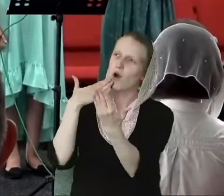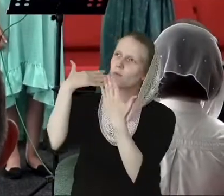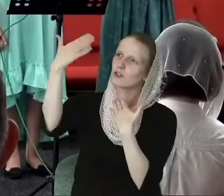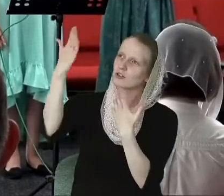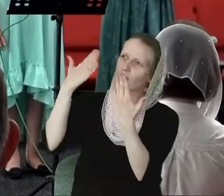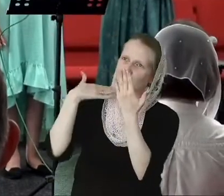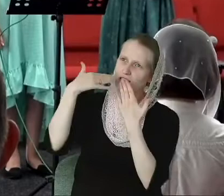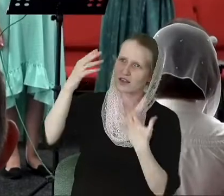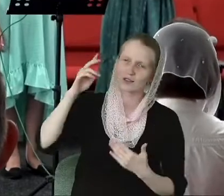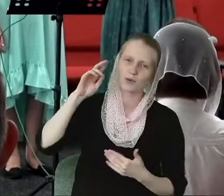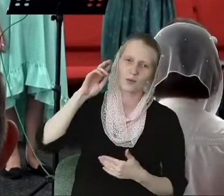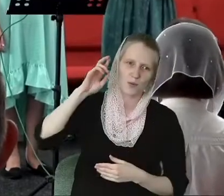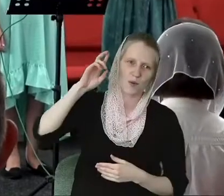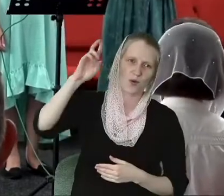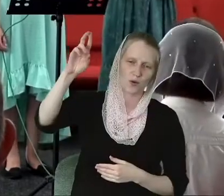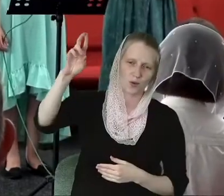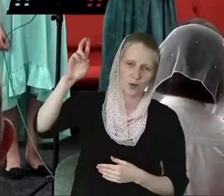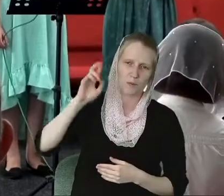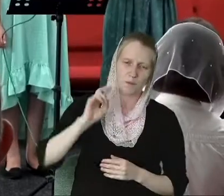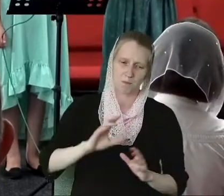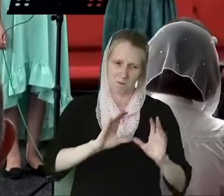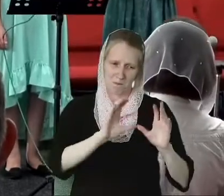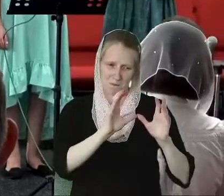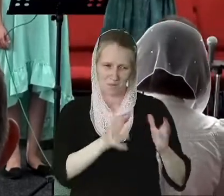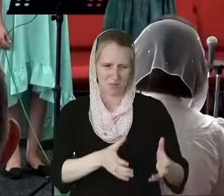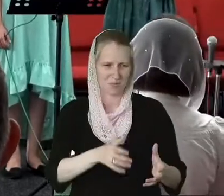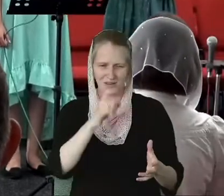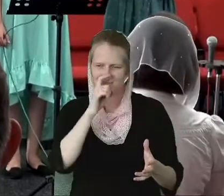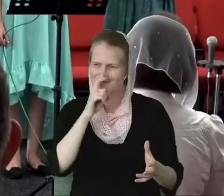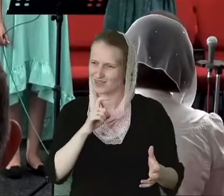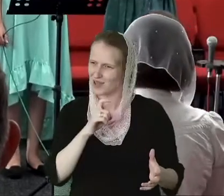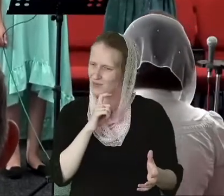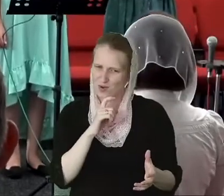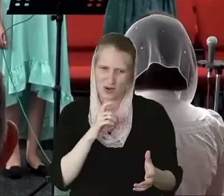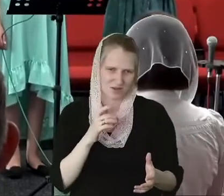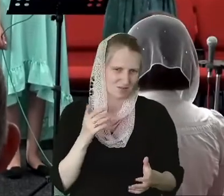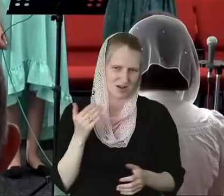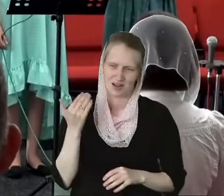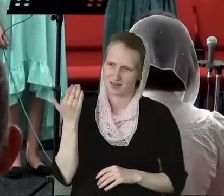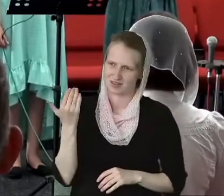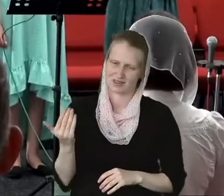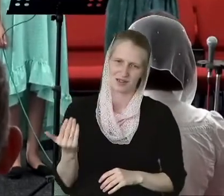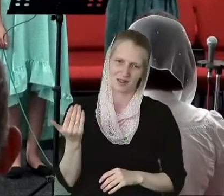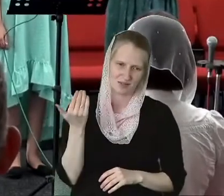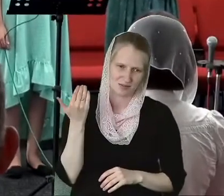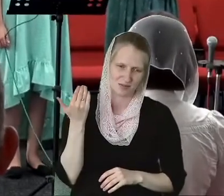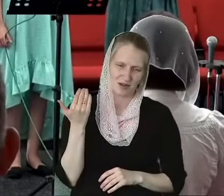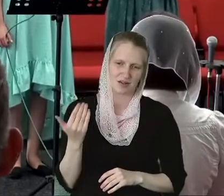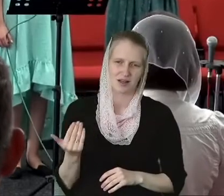в общении с Богом, мир не поймет тебя,